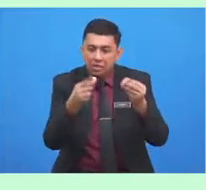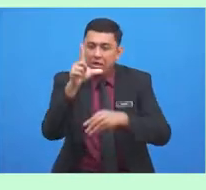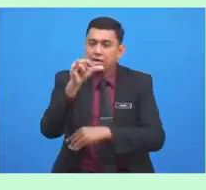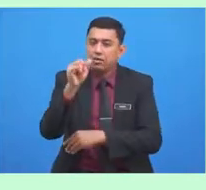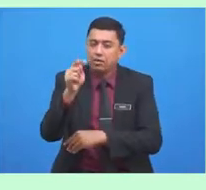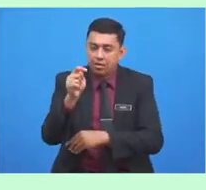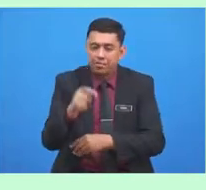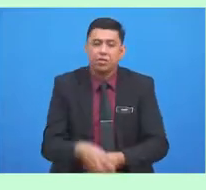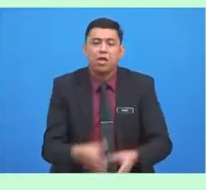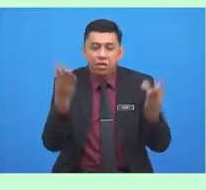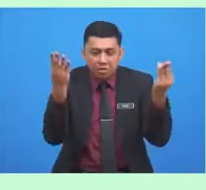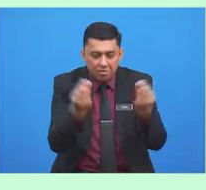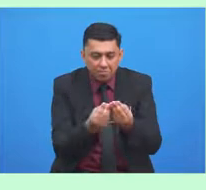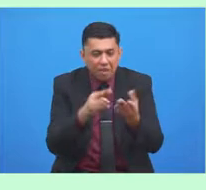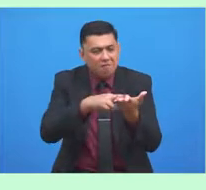resapan rendah.